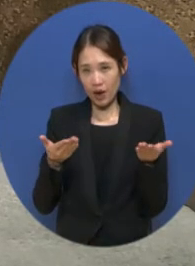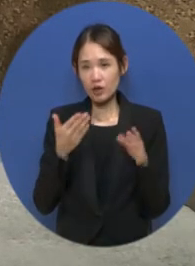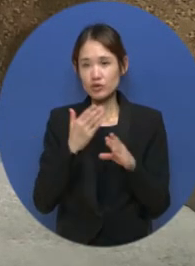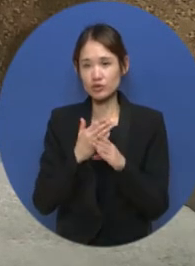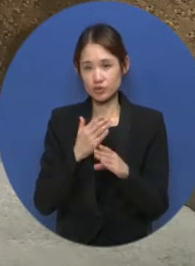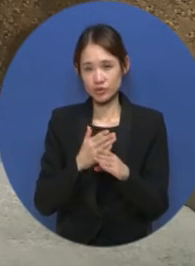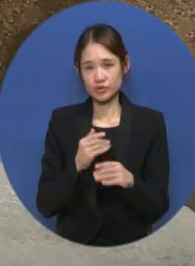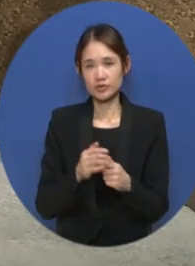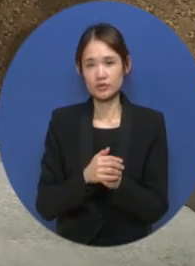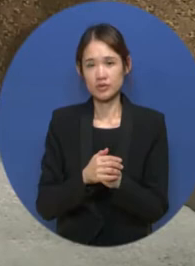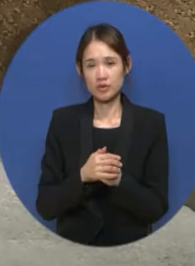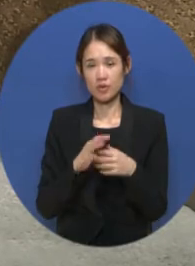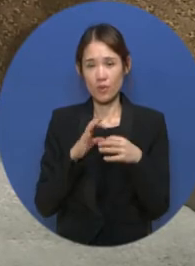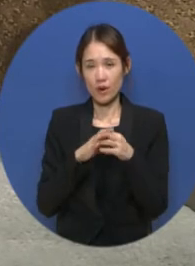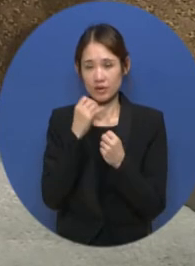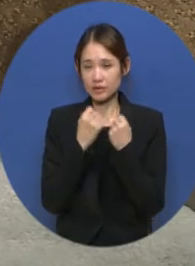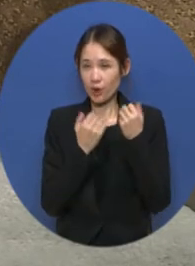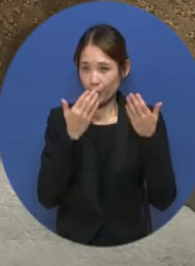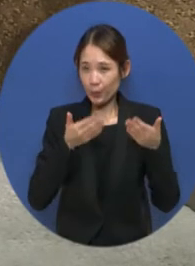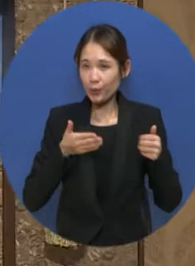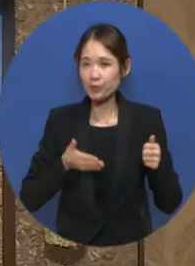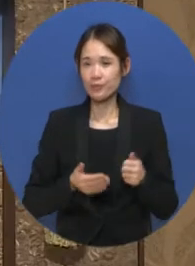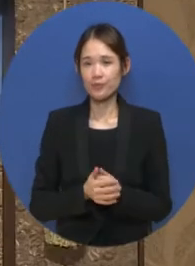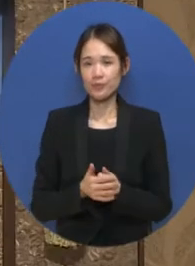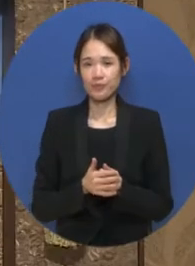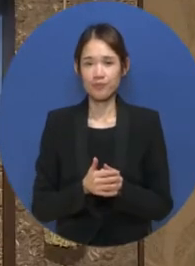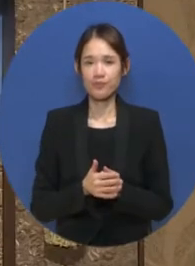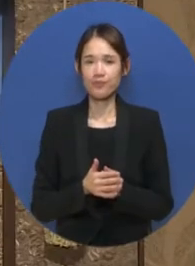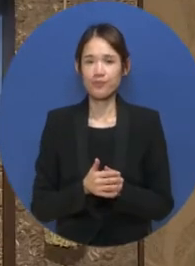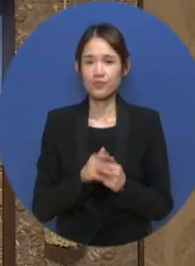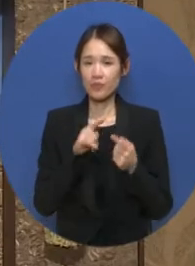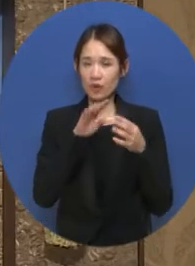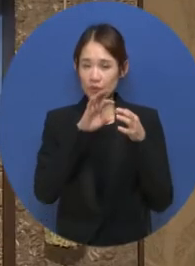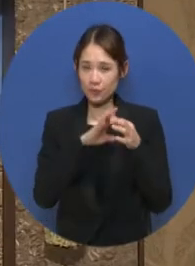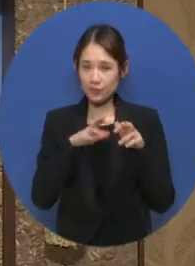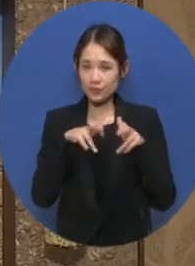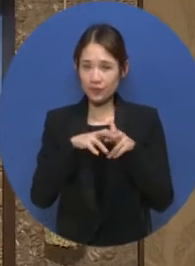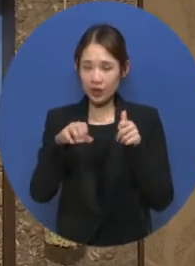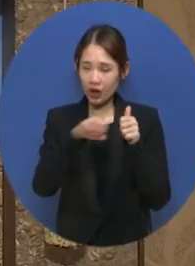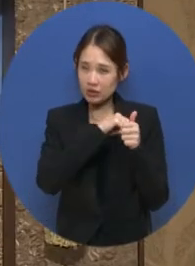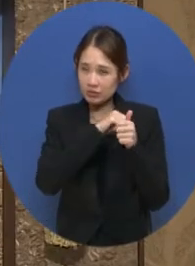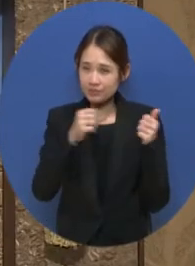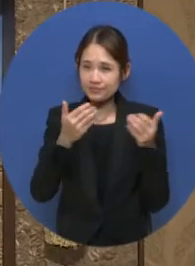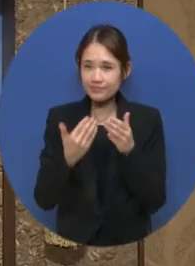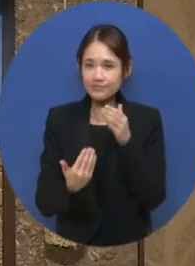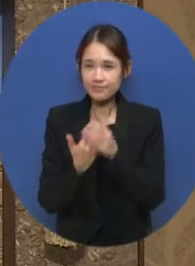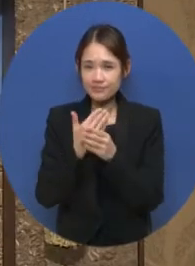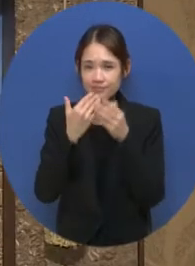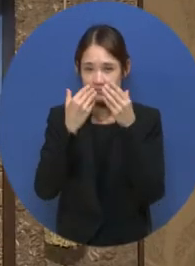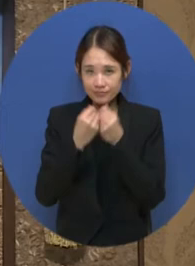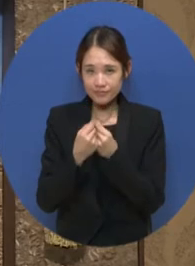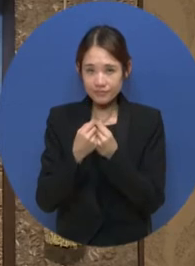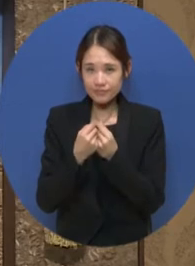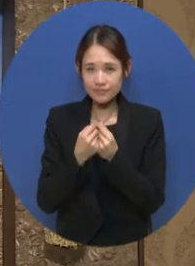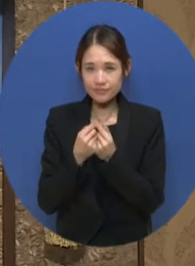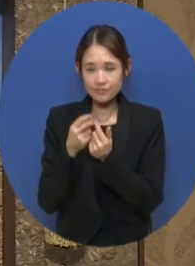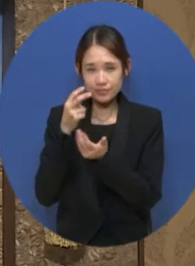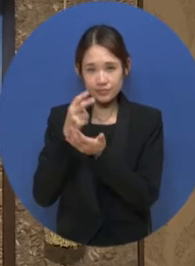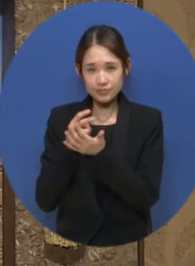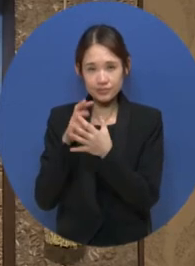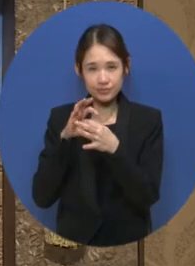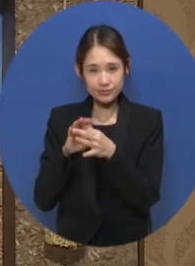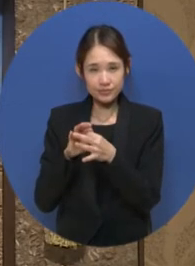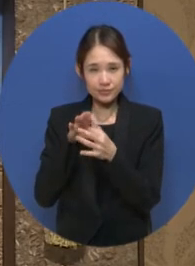들었는데요 이 부분에 대해서도 말씀 부탁드리겠습니다 이 부분은 이제 장애인 학대 사건은 경우에는 이런 사법적인 구제가